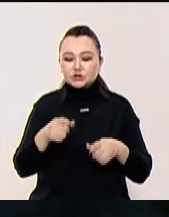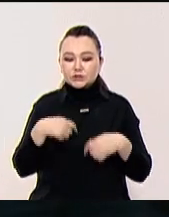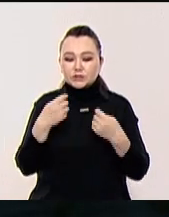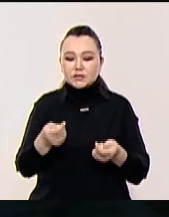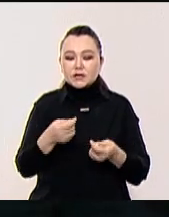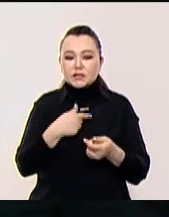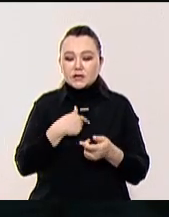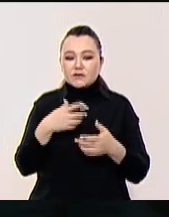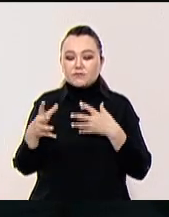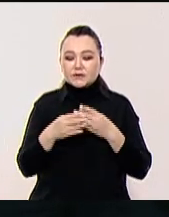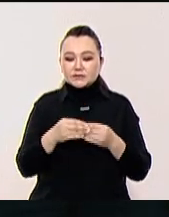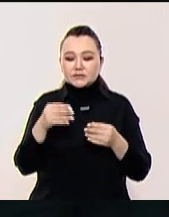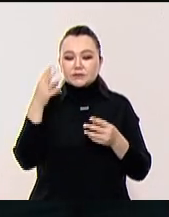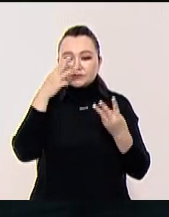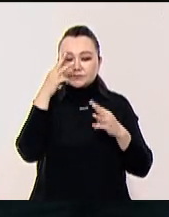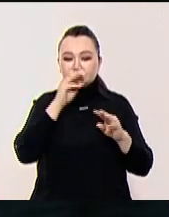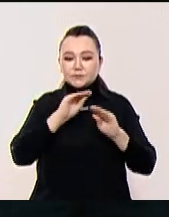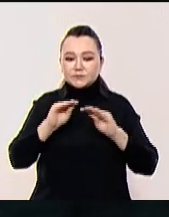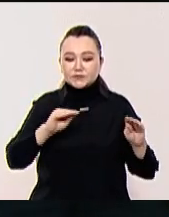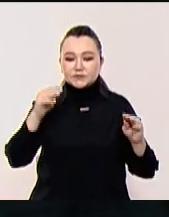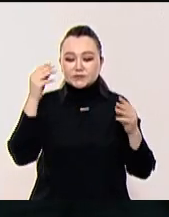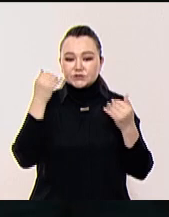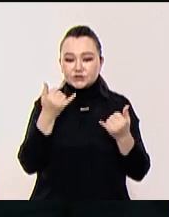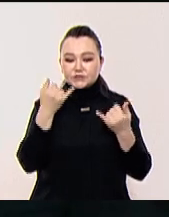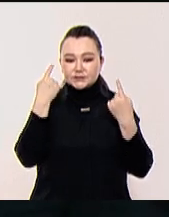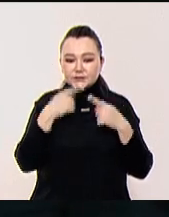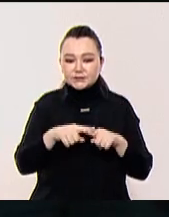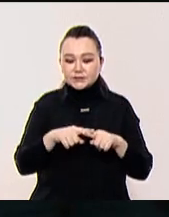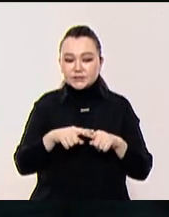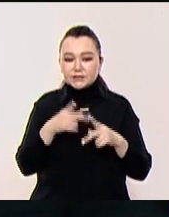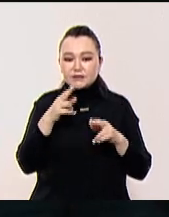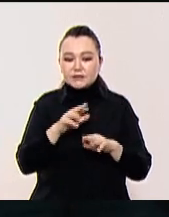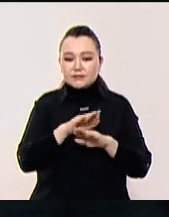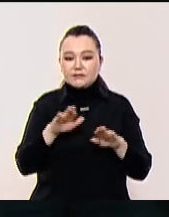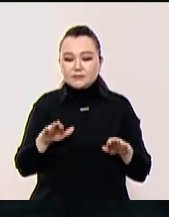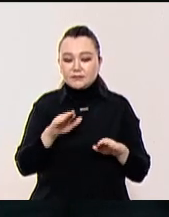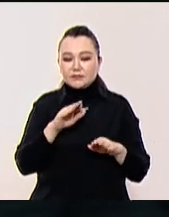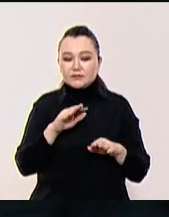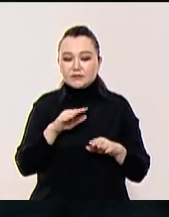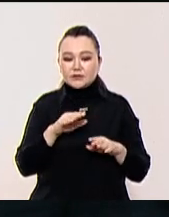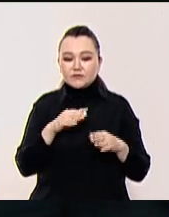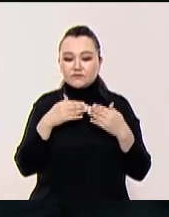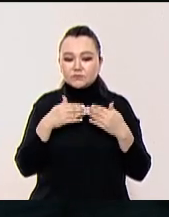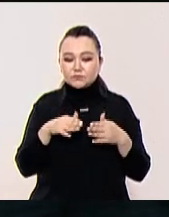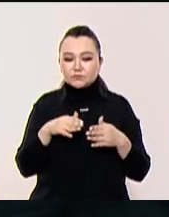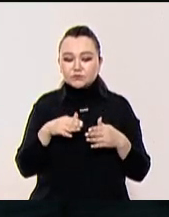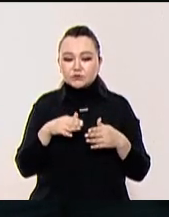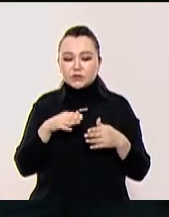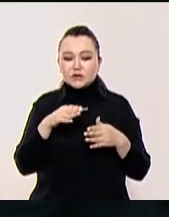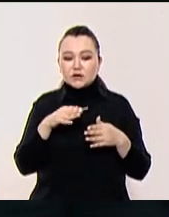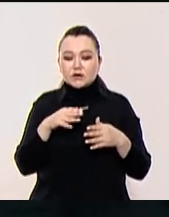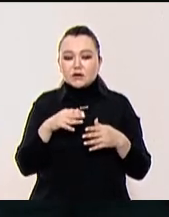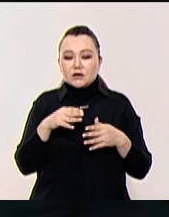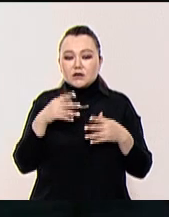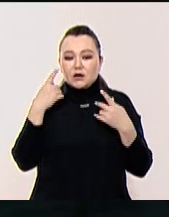мы оборудовали современными именно под таких детей выпущенными